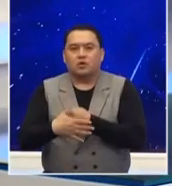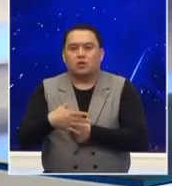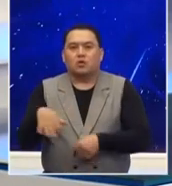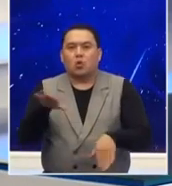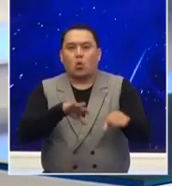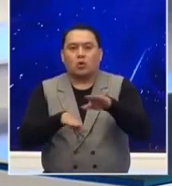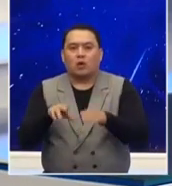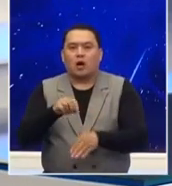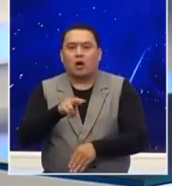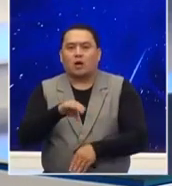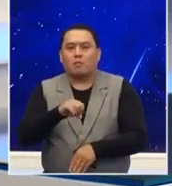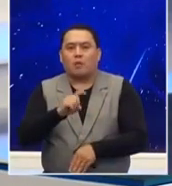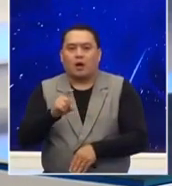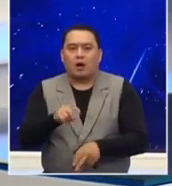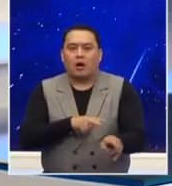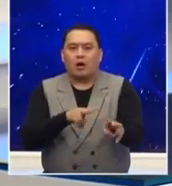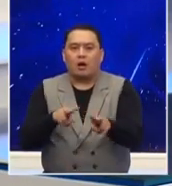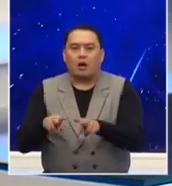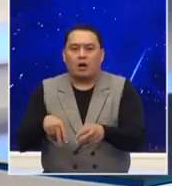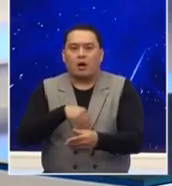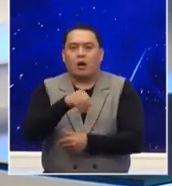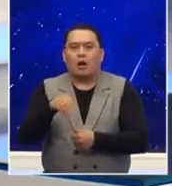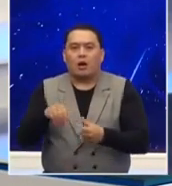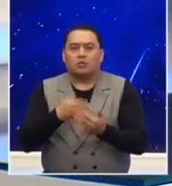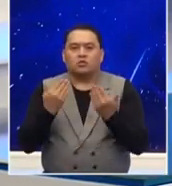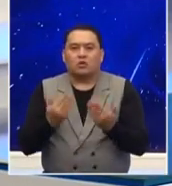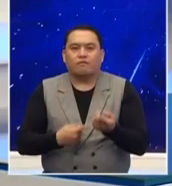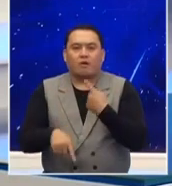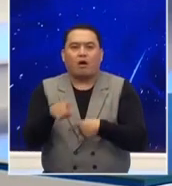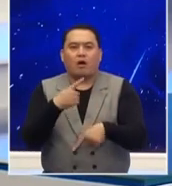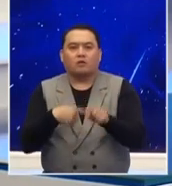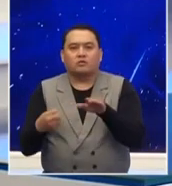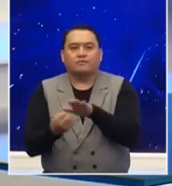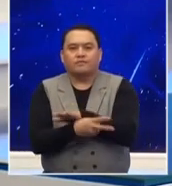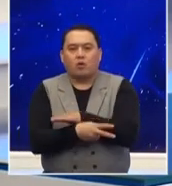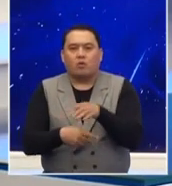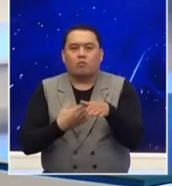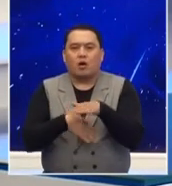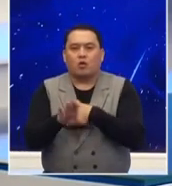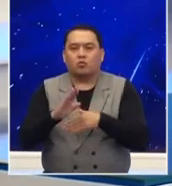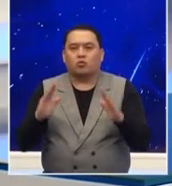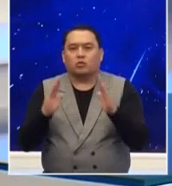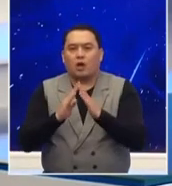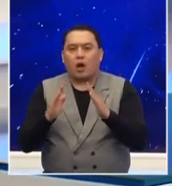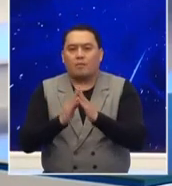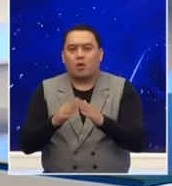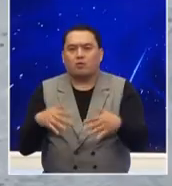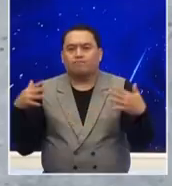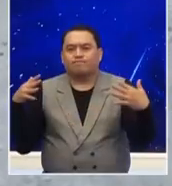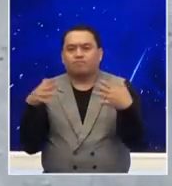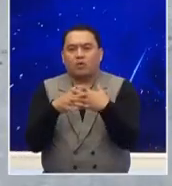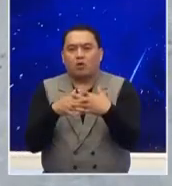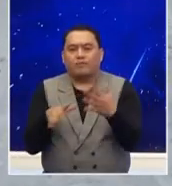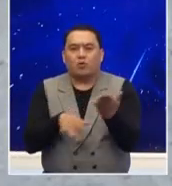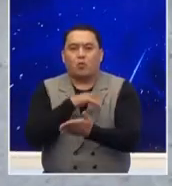Нагорно-Карабахской республики, остается под контролем армян. Сейчас сюда возвращаются беженцы. Они покинули свои дома, когда линия фронта подошла